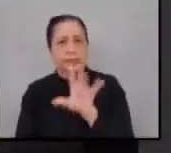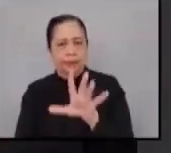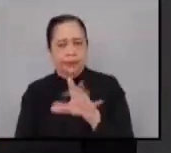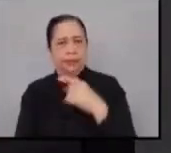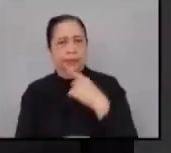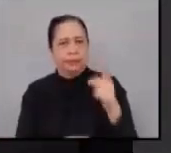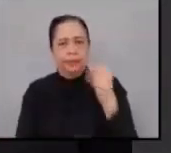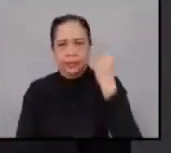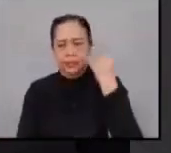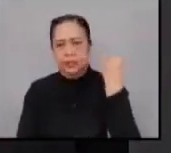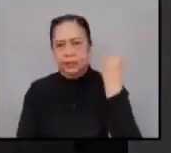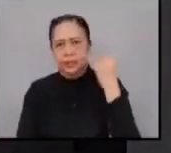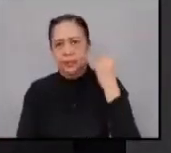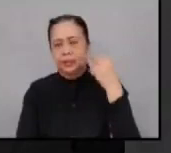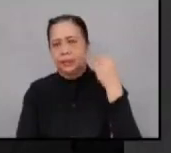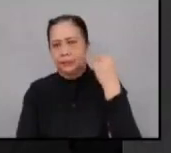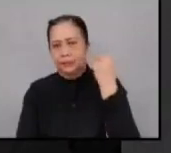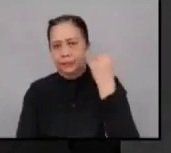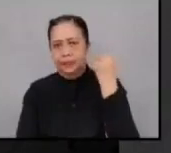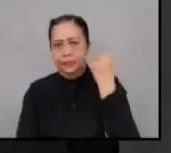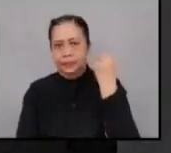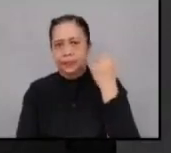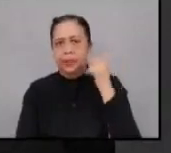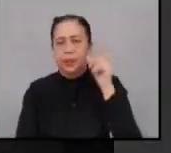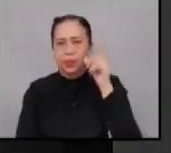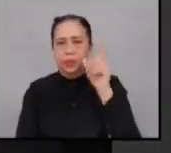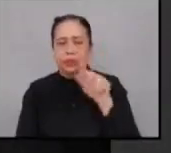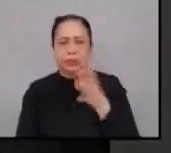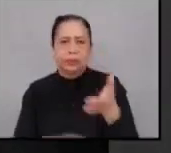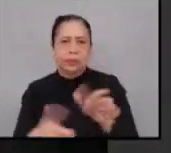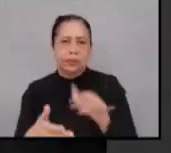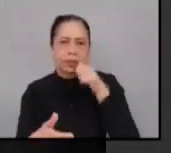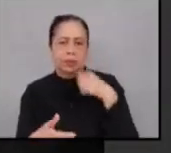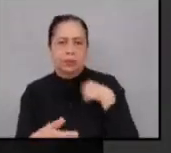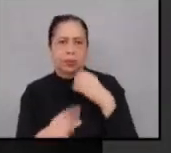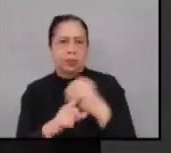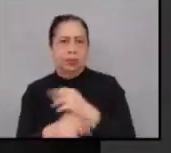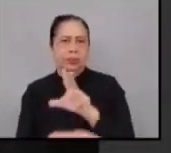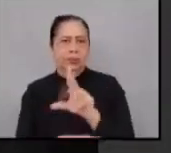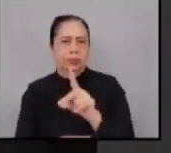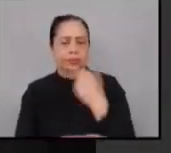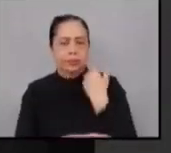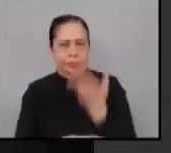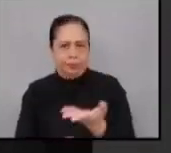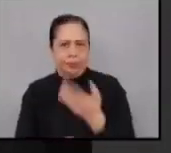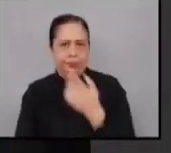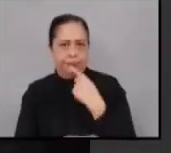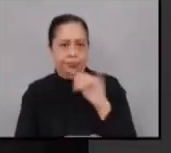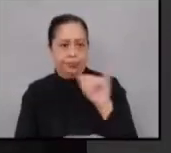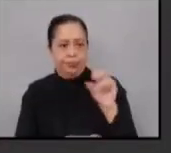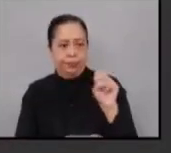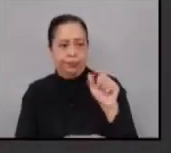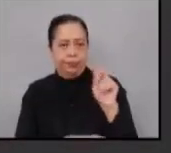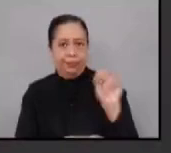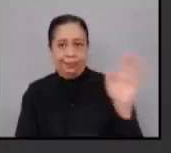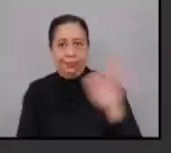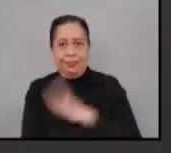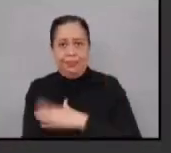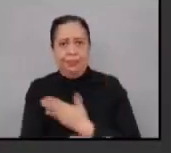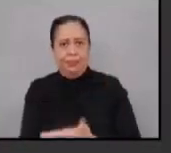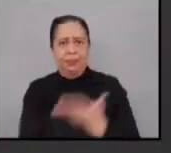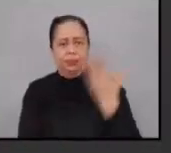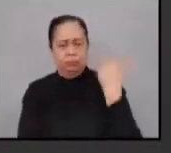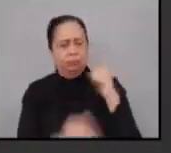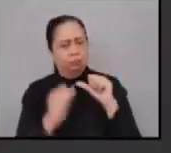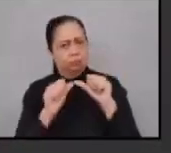Javier Long ang pagpanaw ng kanyang ama kahapon, October 31. Ayon kay Justin, noon pa man ay hindi tumitigil ang kanyang